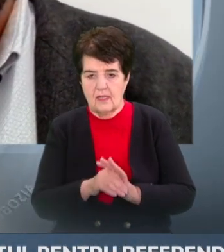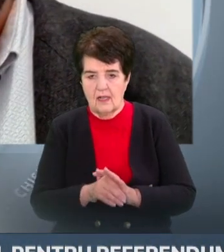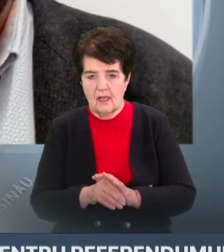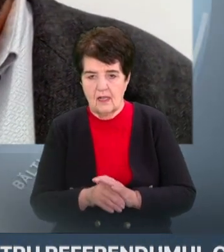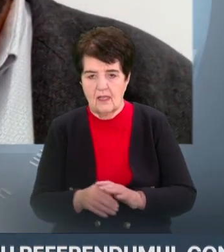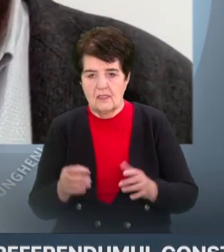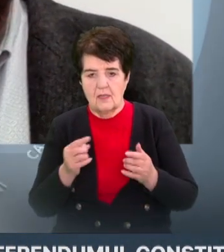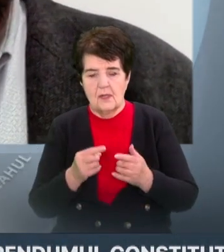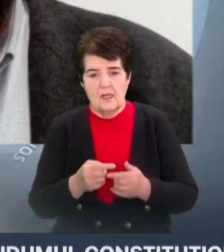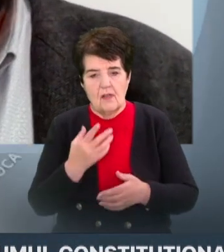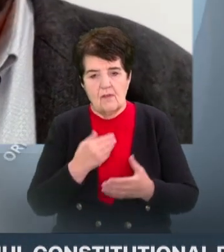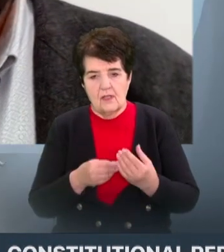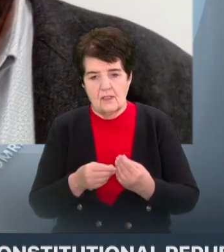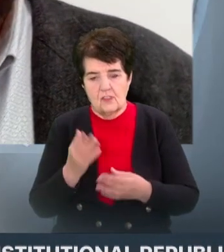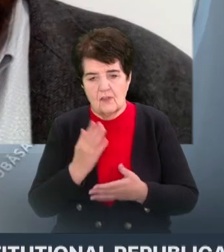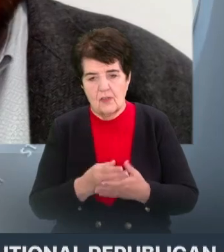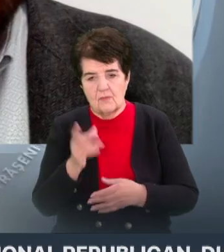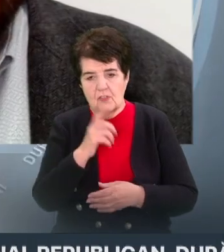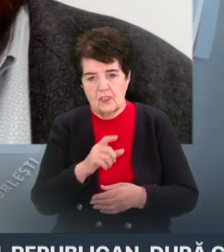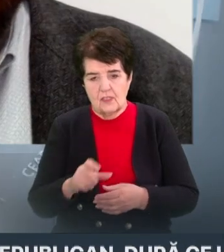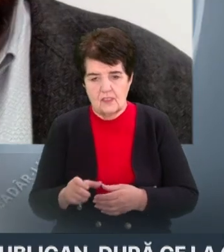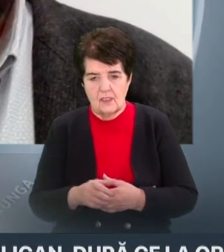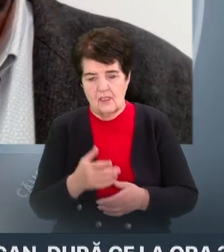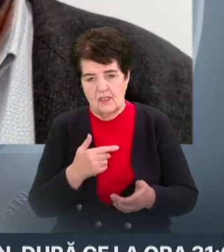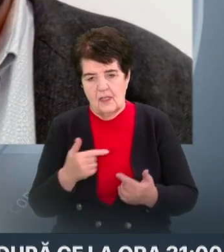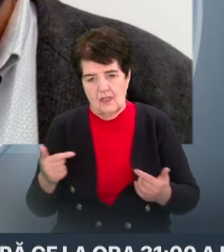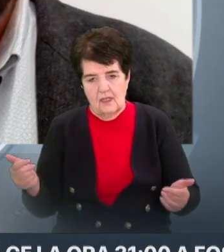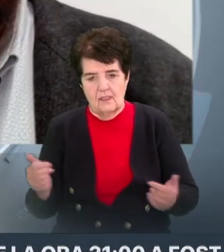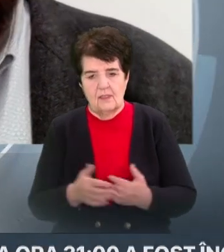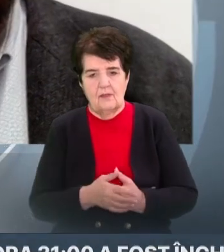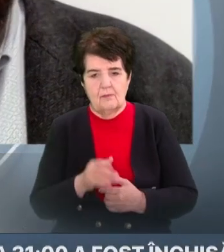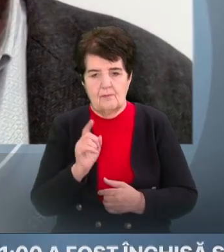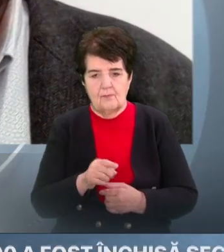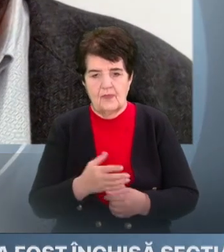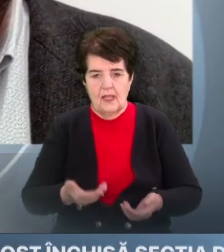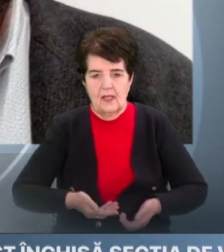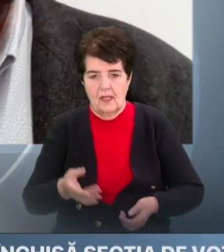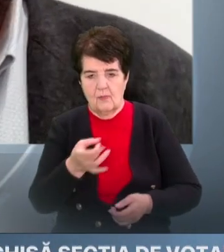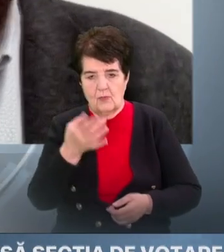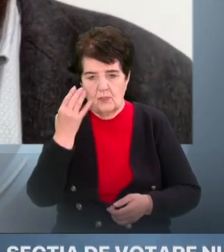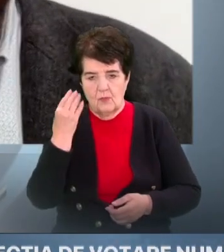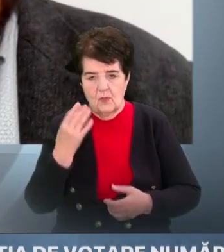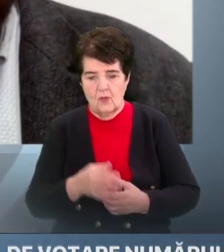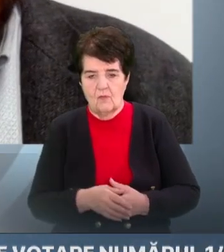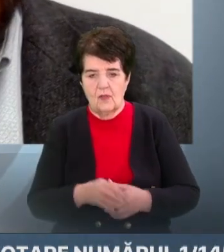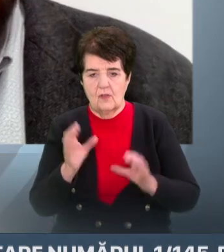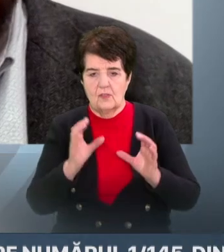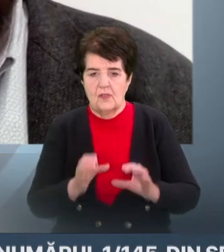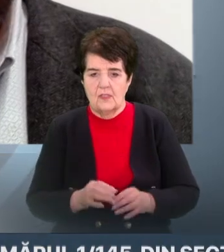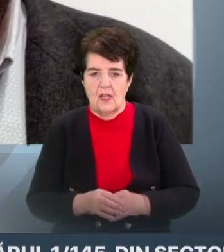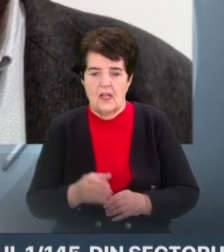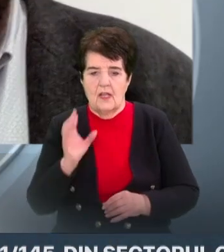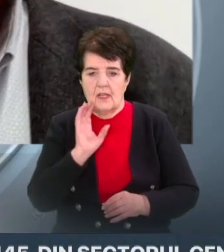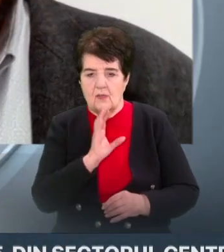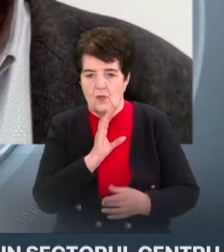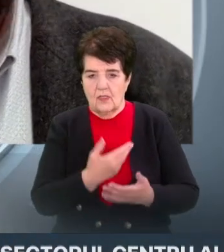democratizare a acelui spațiu. Și avem cetățeni ai Republicii Moldova care locuiesc în teritoriul controlat de autoritățile constituționale, în nordul Republicii, de